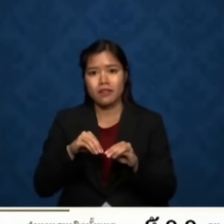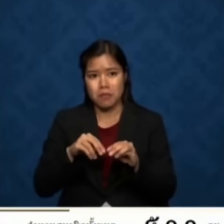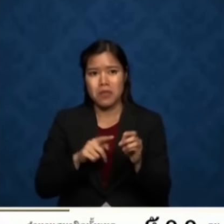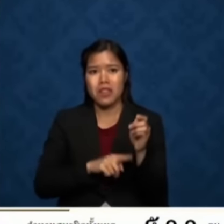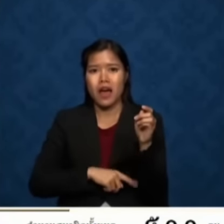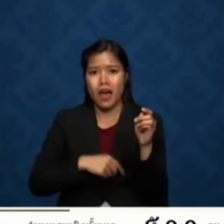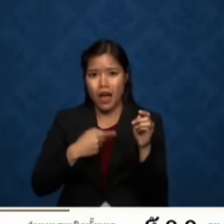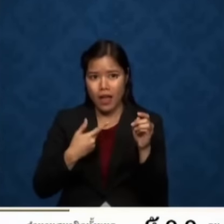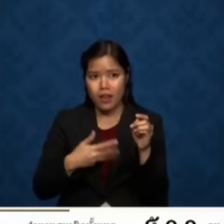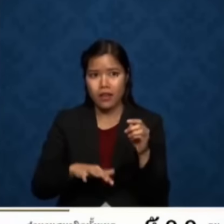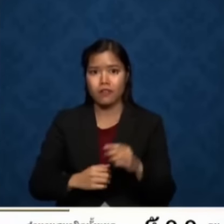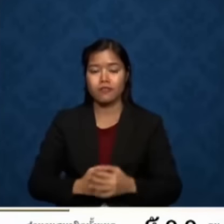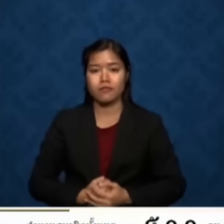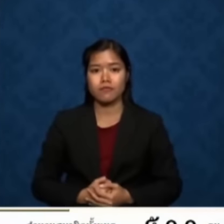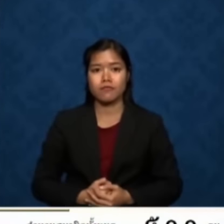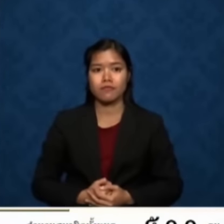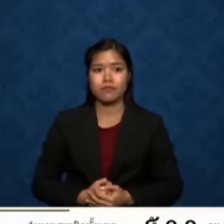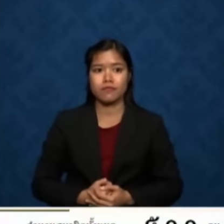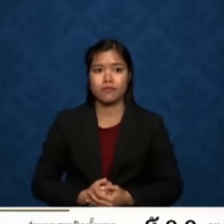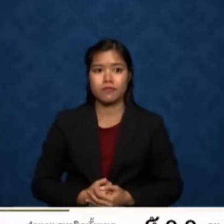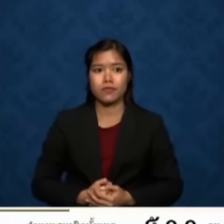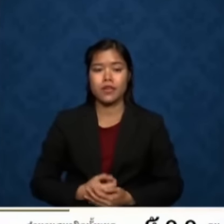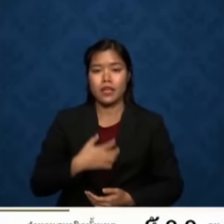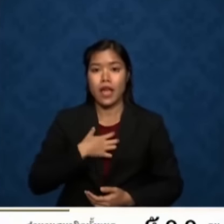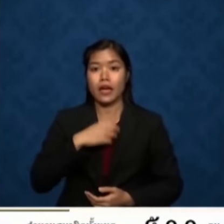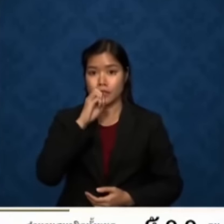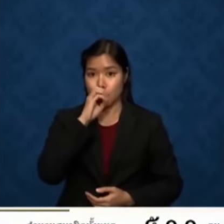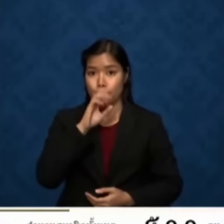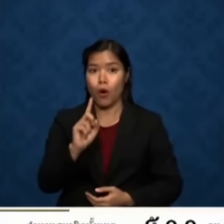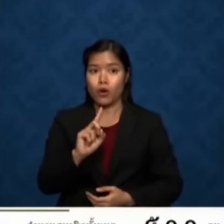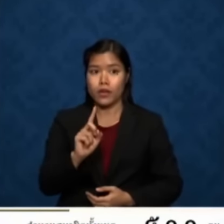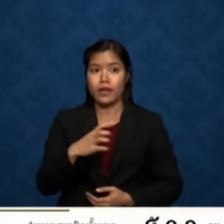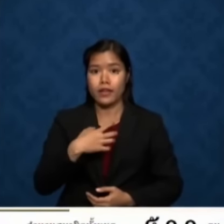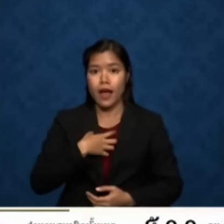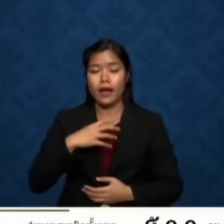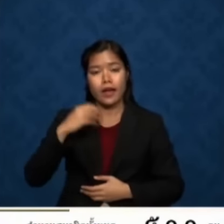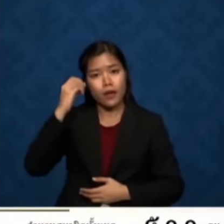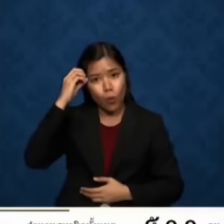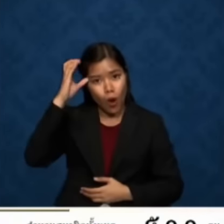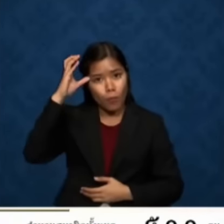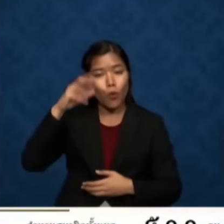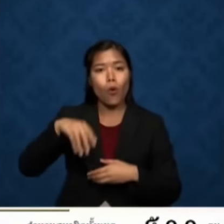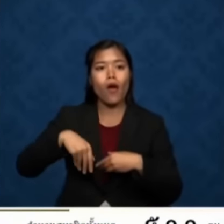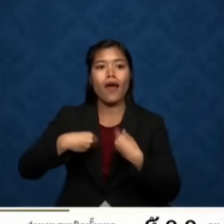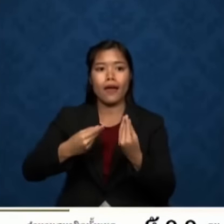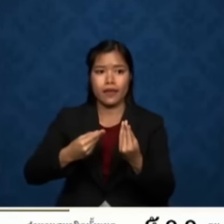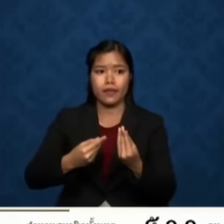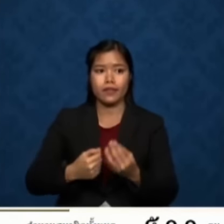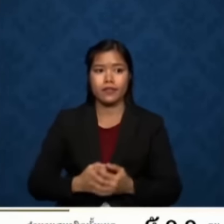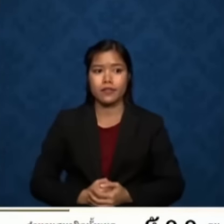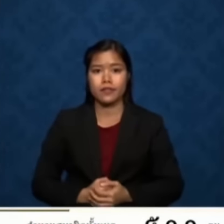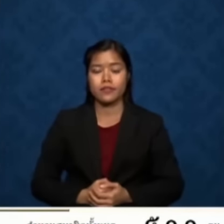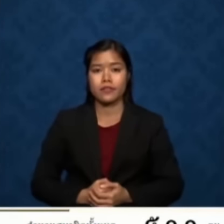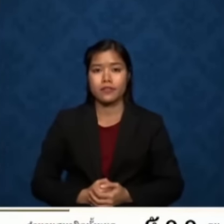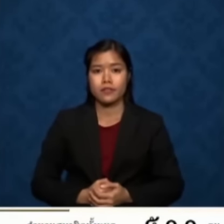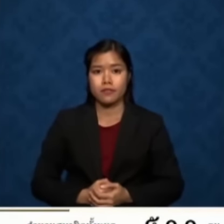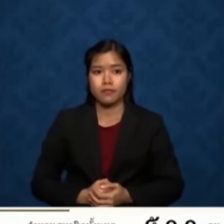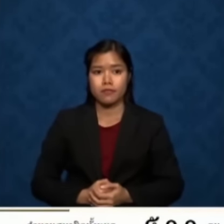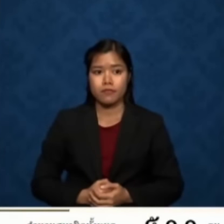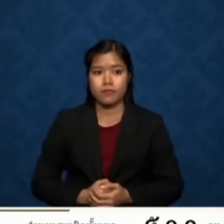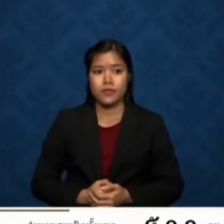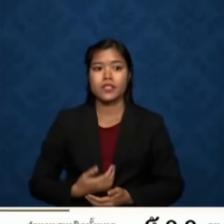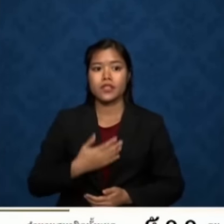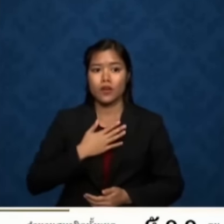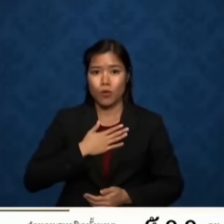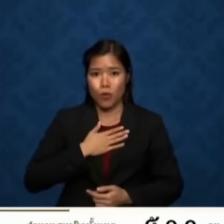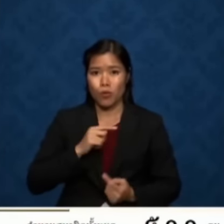วรรษต้องมีนะครับผมก็อยากจะเรียนว่าเพื่อให้เกิดความรู้แล้วผมพรรคประชาชาติเนี่ยเป็นพรรคที่ได้คะแนนภาคใต้ม